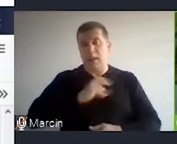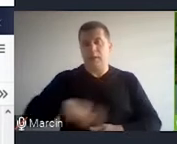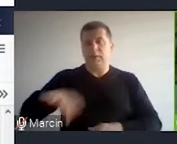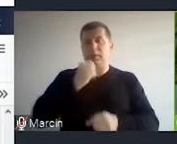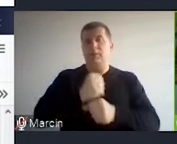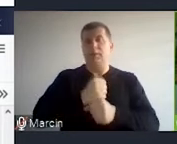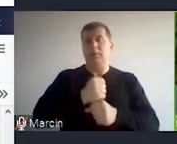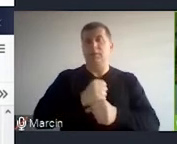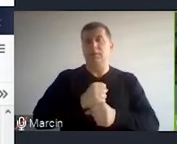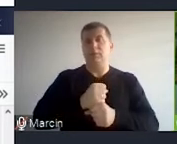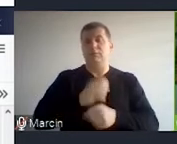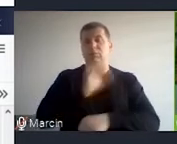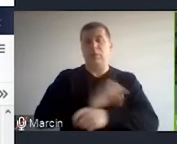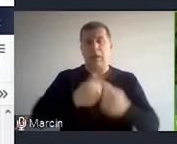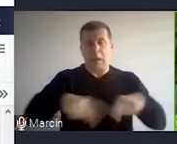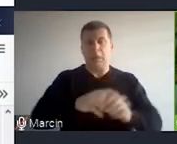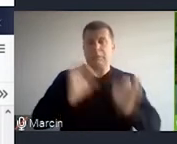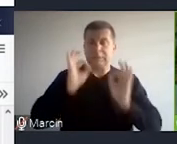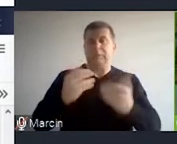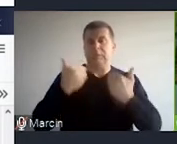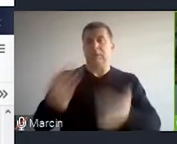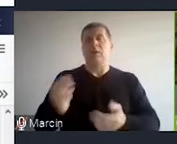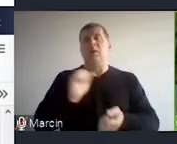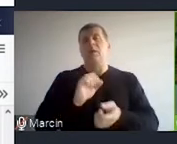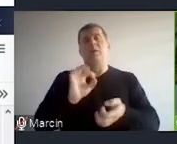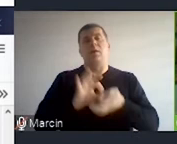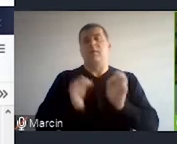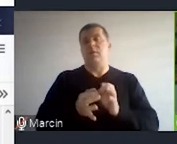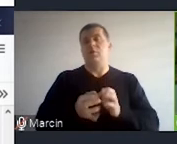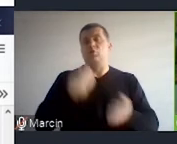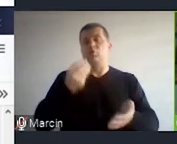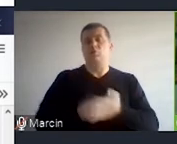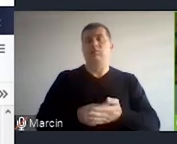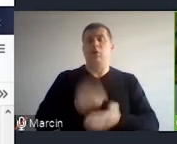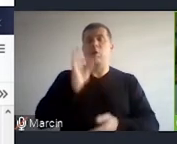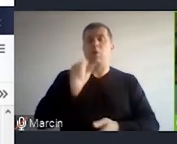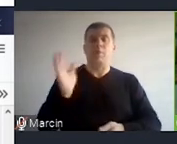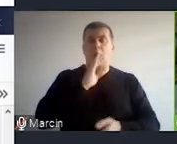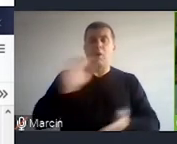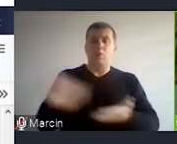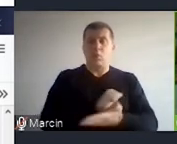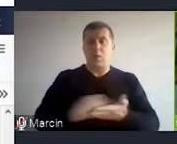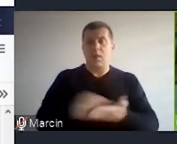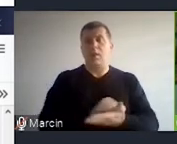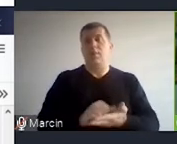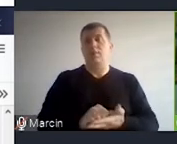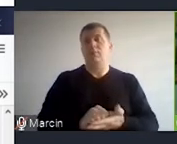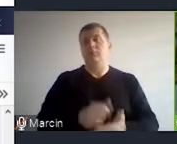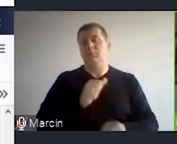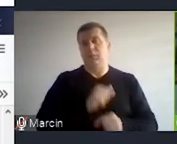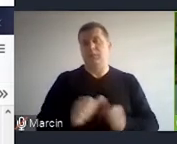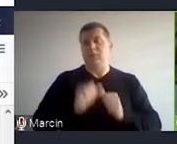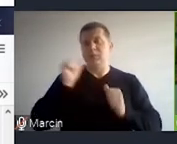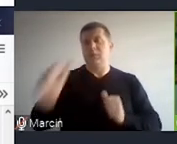która zrealizowała projekt należycie, czy nawet w ostateczności kupić tonery do drukarki, które są po